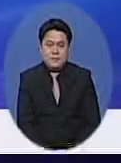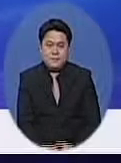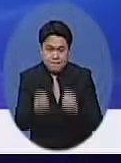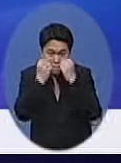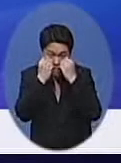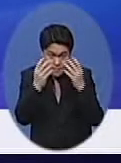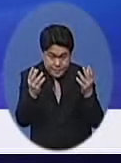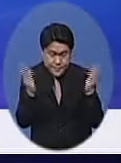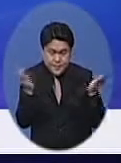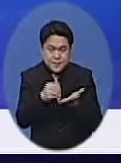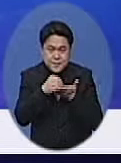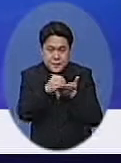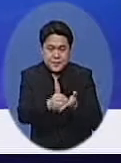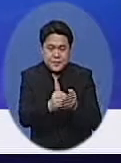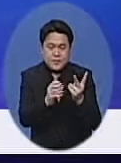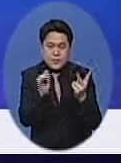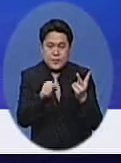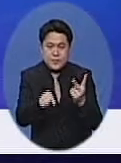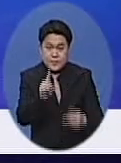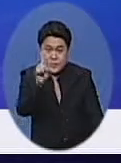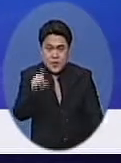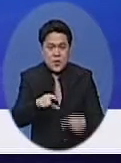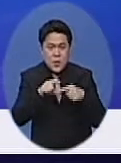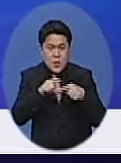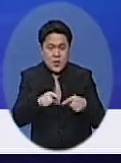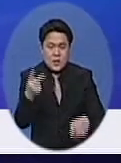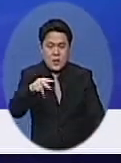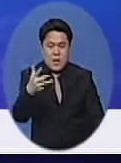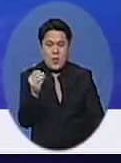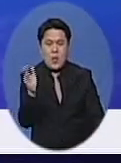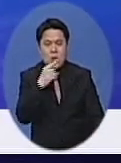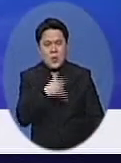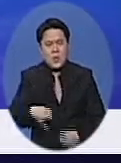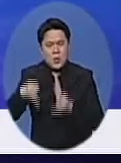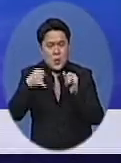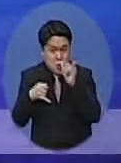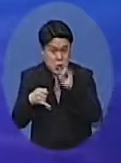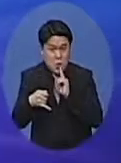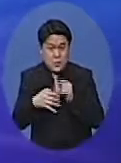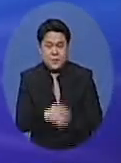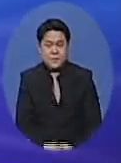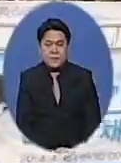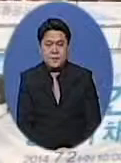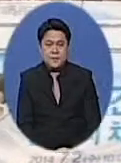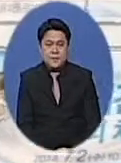신입 구직자 2명 중 1명이 평균 2,800만 원의 빚을 지고 있는 것으로 나타났습니다.